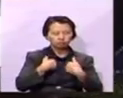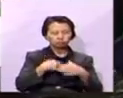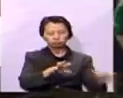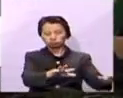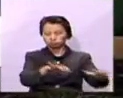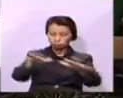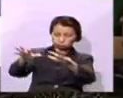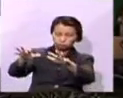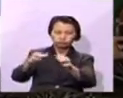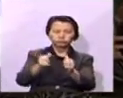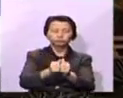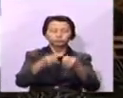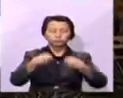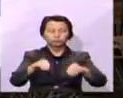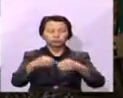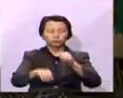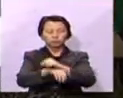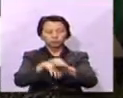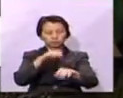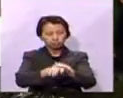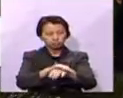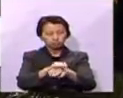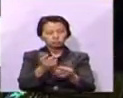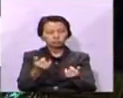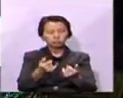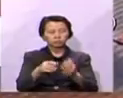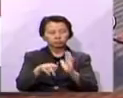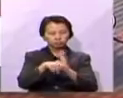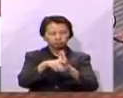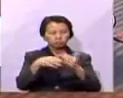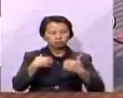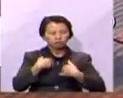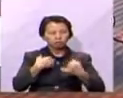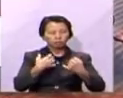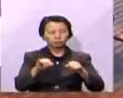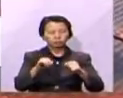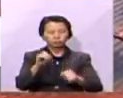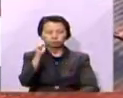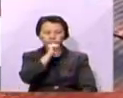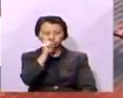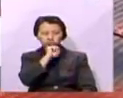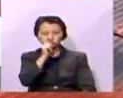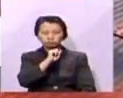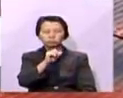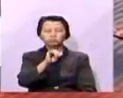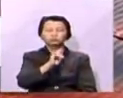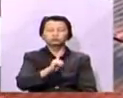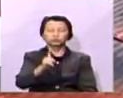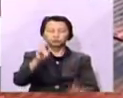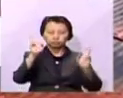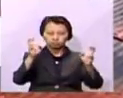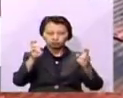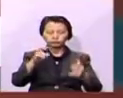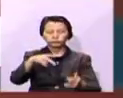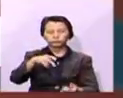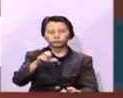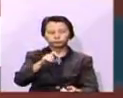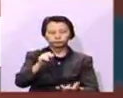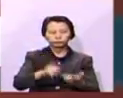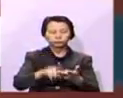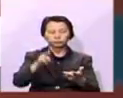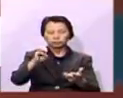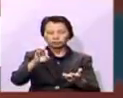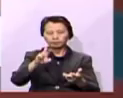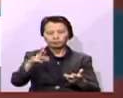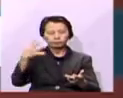hadirin. Selain jualan kraf tangan dan pameran jabatan, terdapat juga persembahan artis seperti Izu Islam, Flop Poppy, Amir